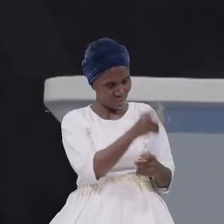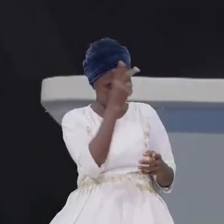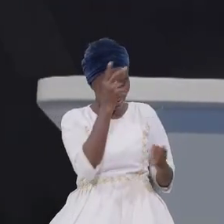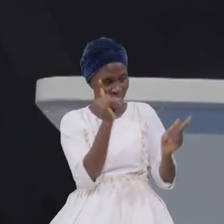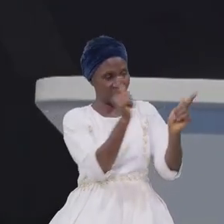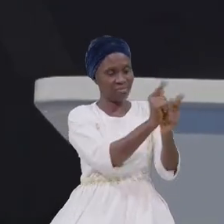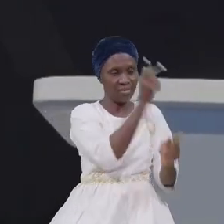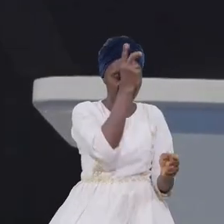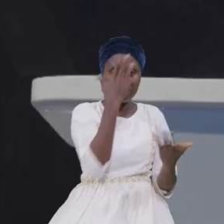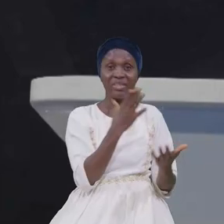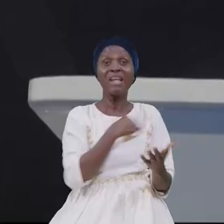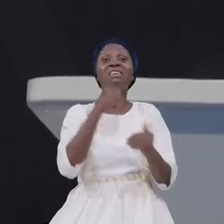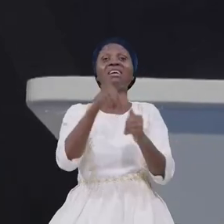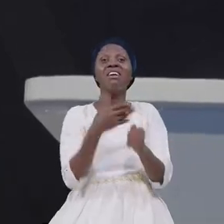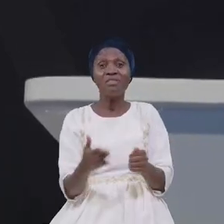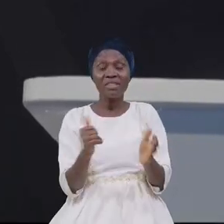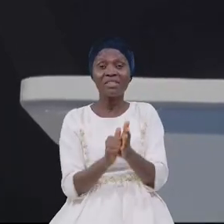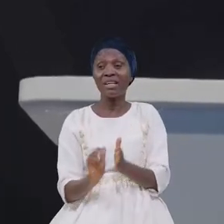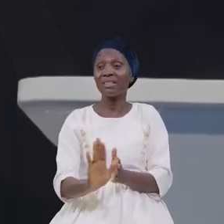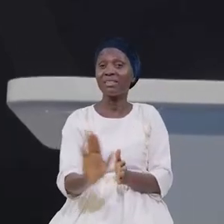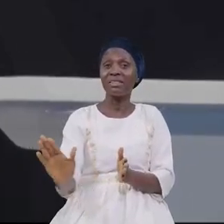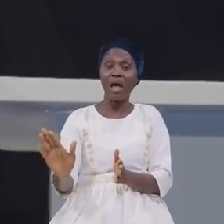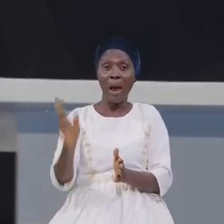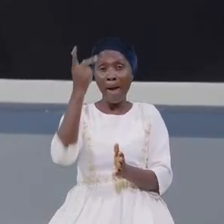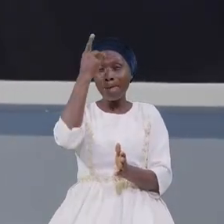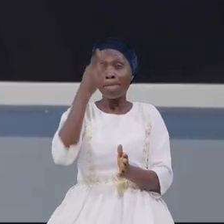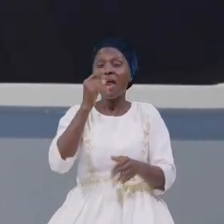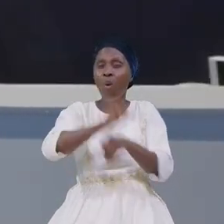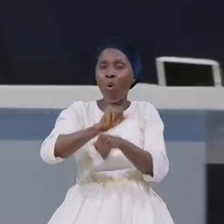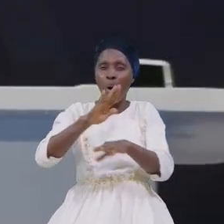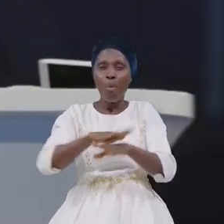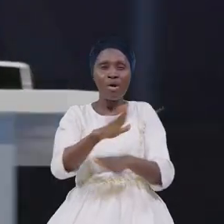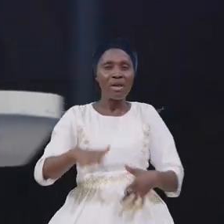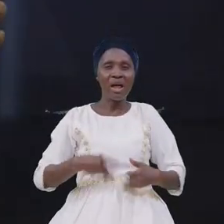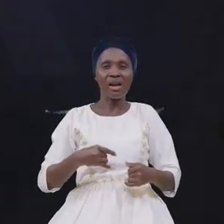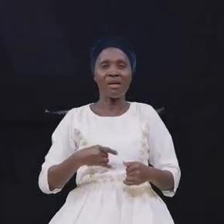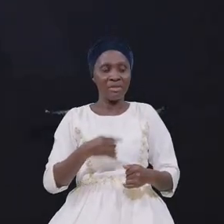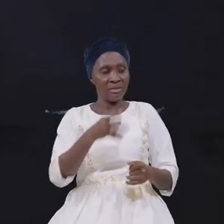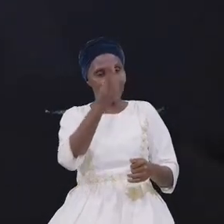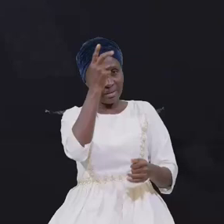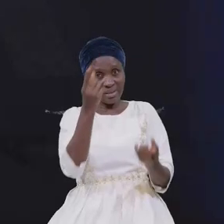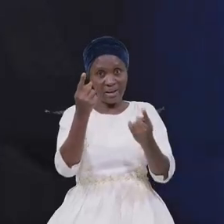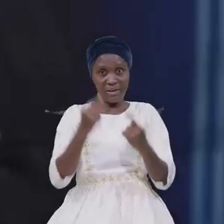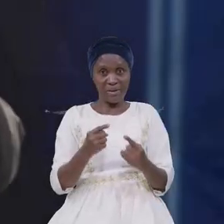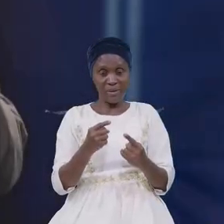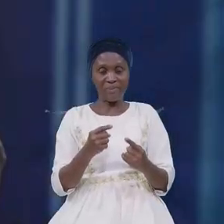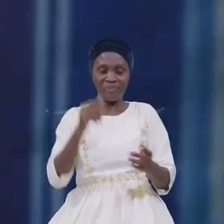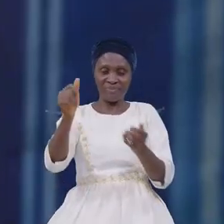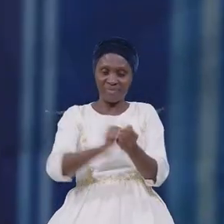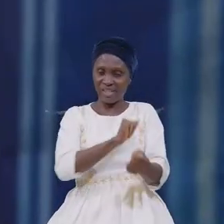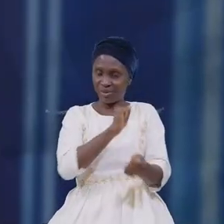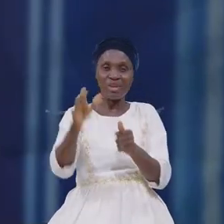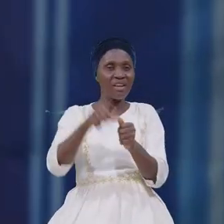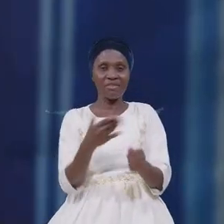Alors, et Satan va voler tout ce que les parents ont mis en eux et va les détruire parce